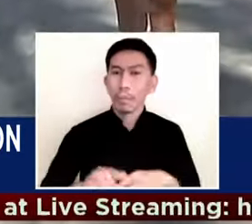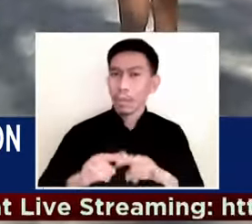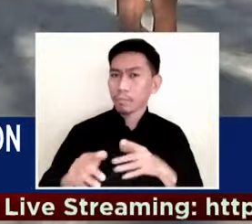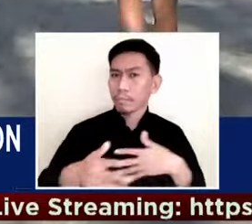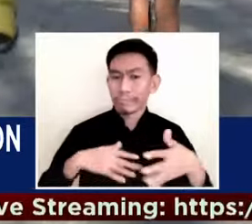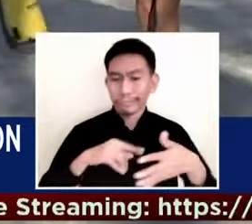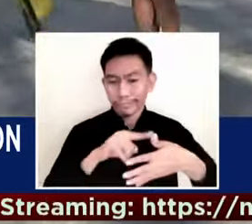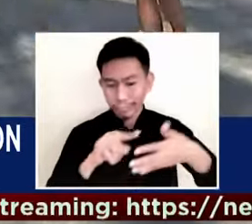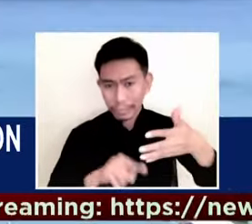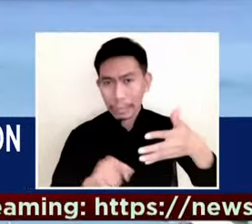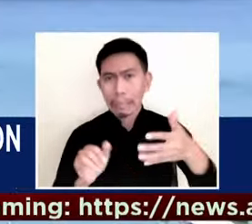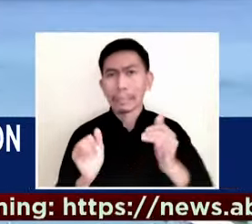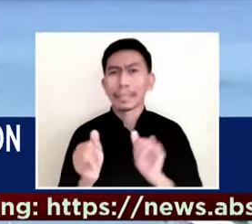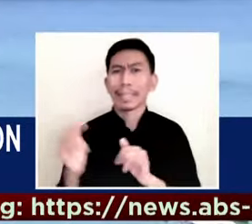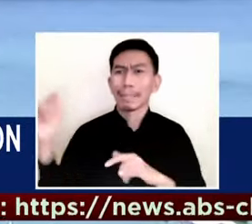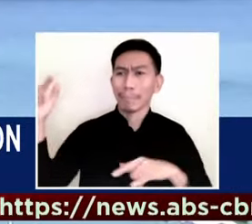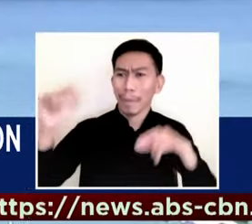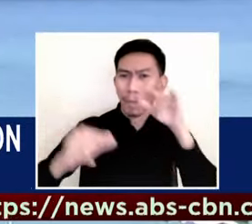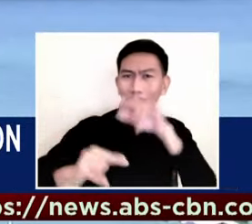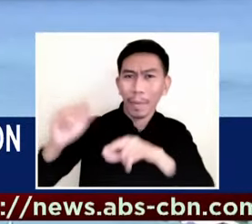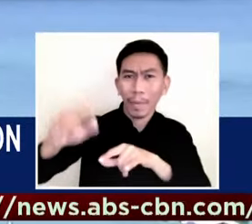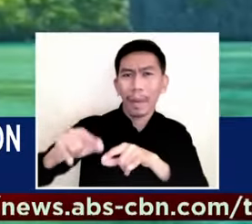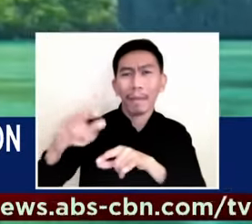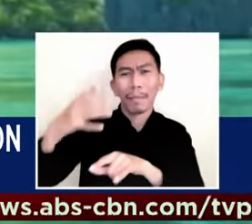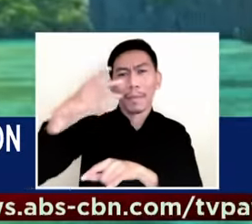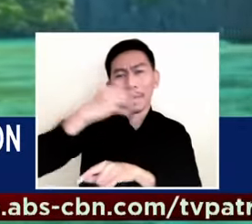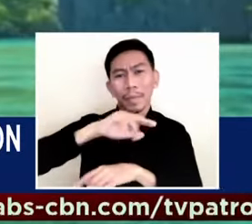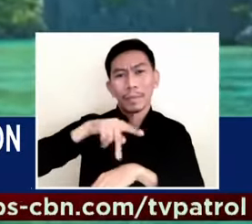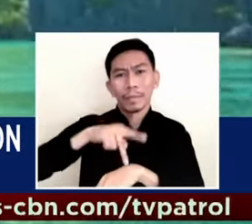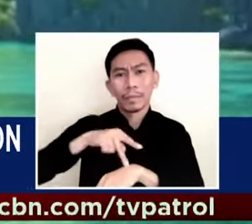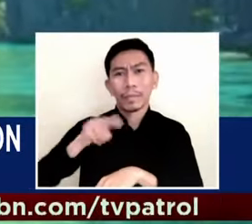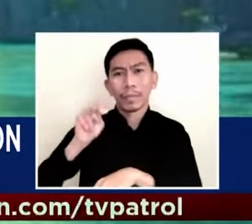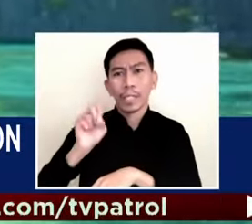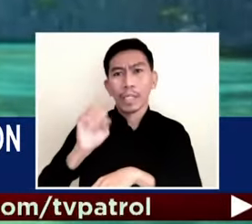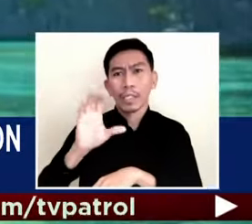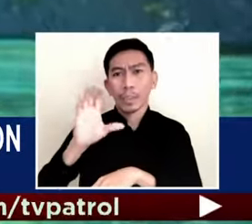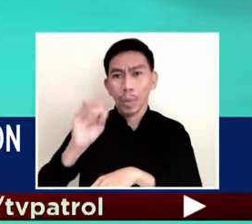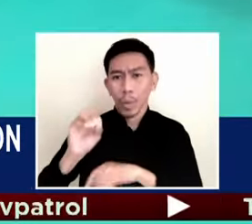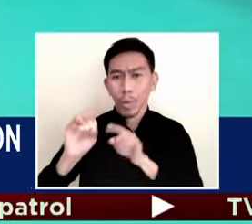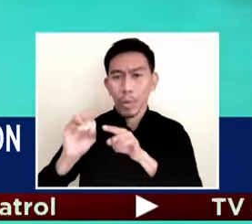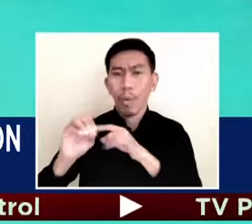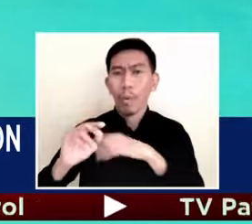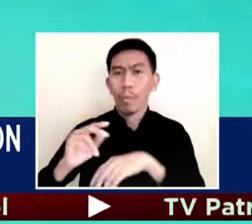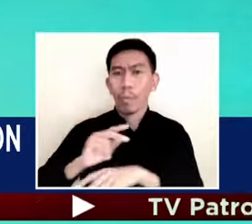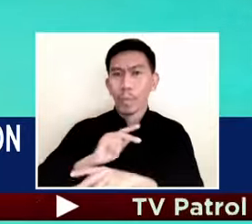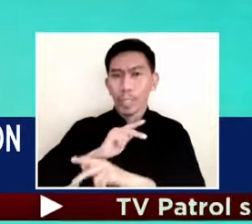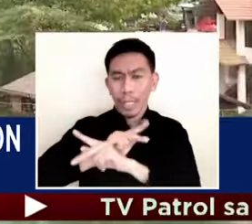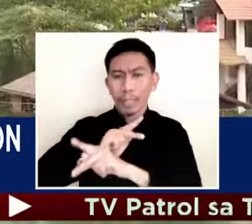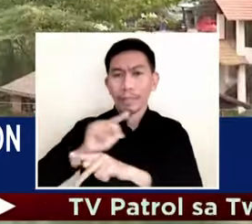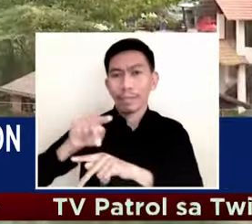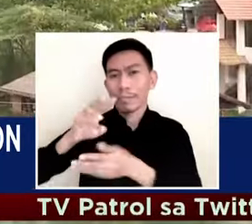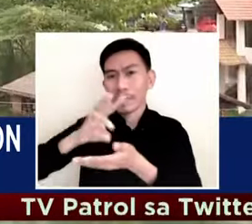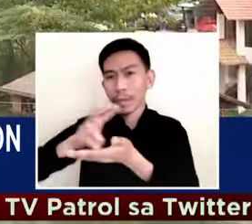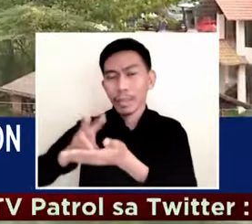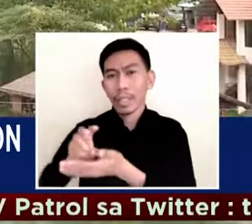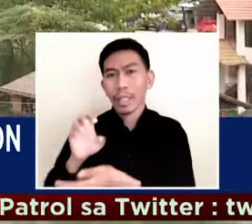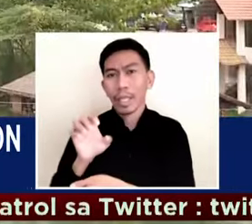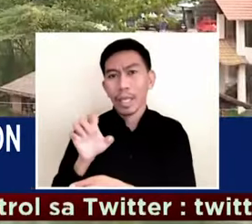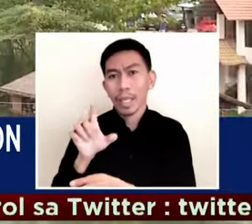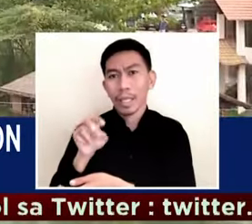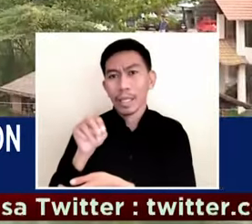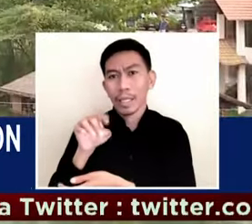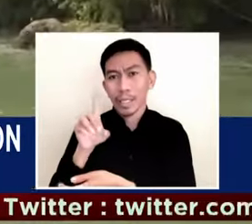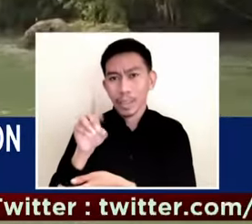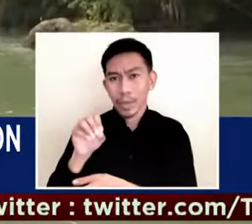ang ganda ng Pilipinas. UNESCO protected site ang ilang bahagi ng El Nido. At ngayon, isa